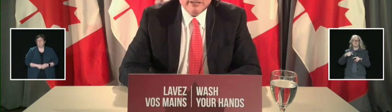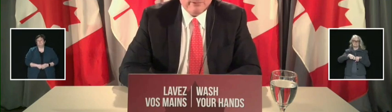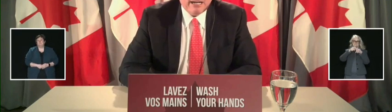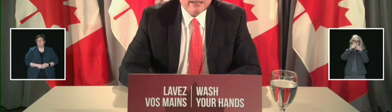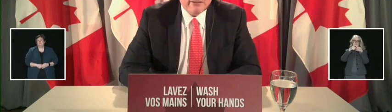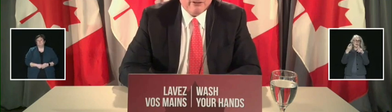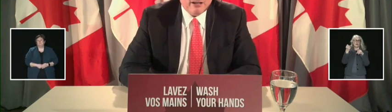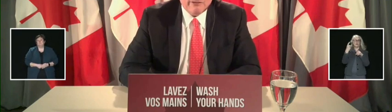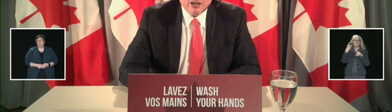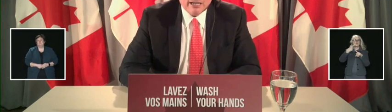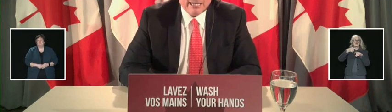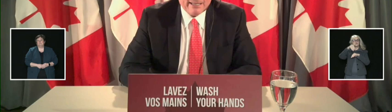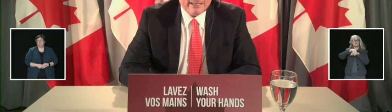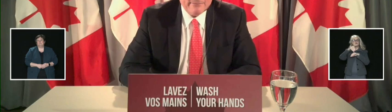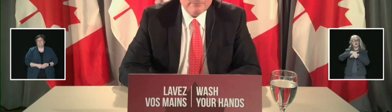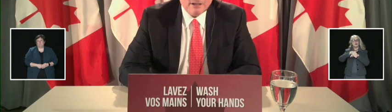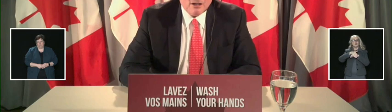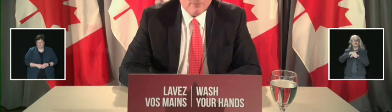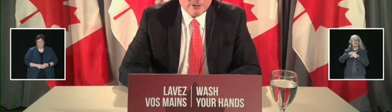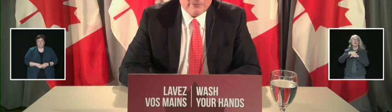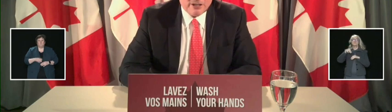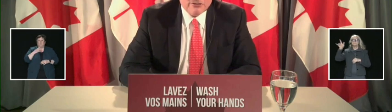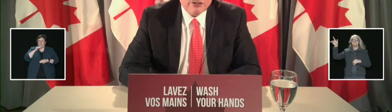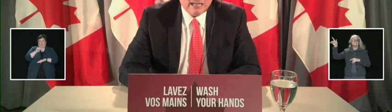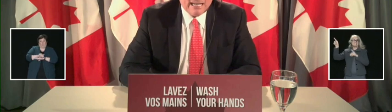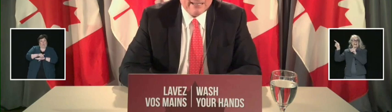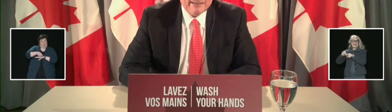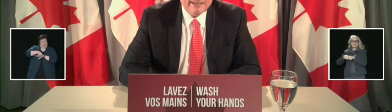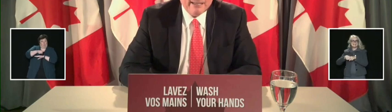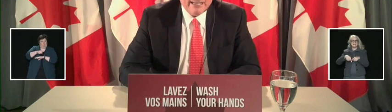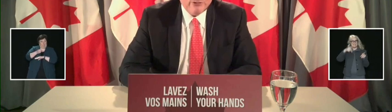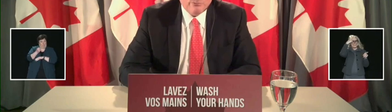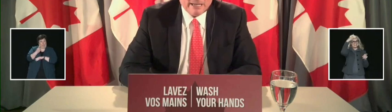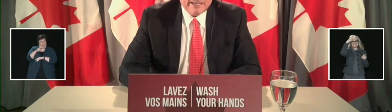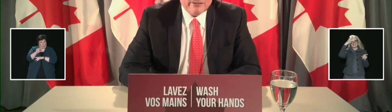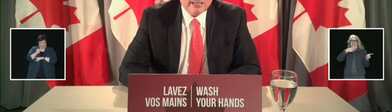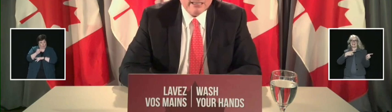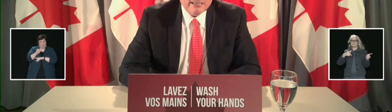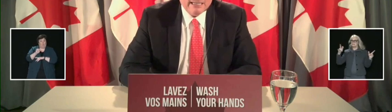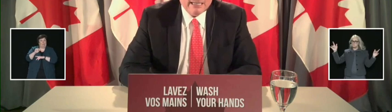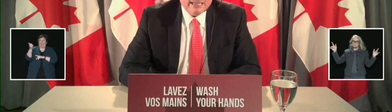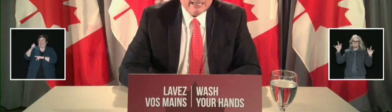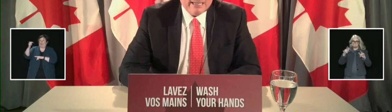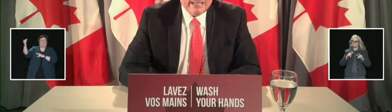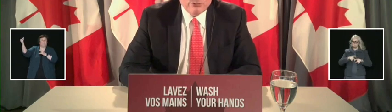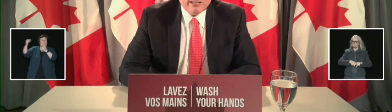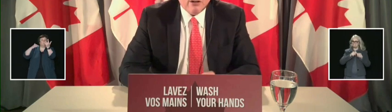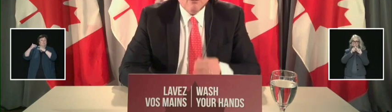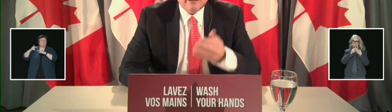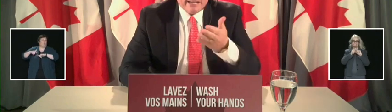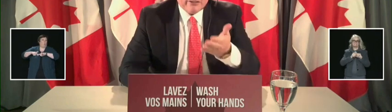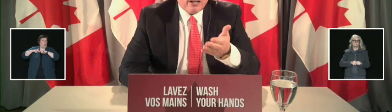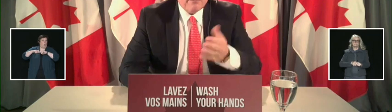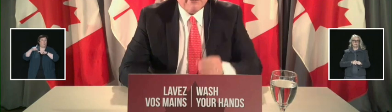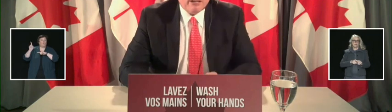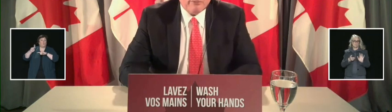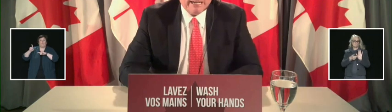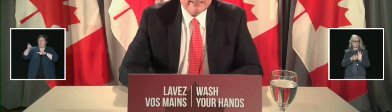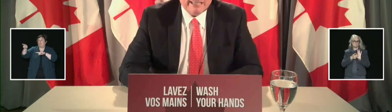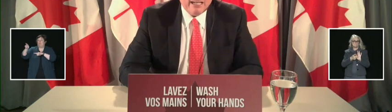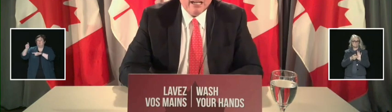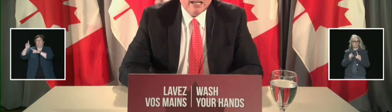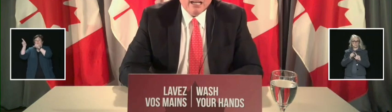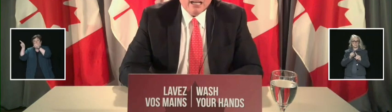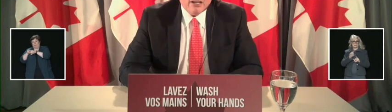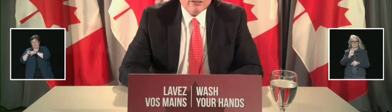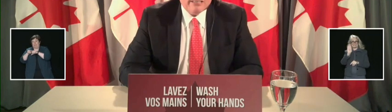le départ des vols vers le Canada en provenance de l'Inde et du Pakistan. Et nous allons, par exemple, avec